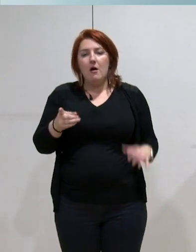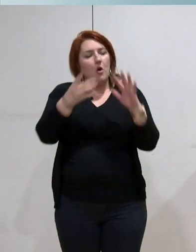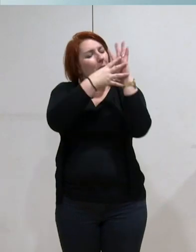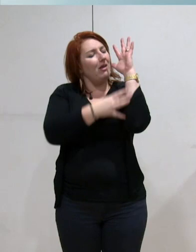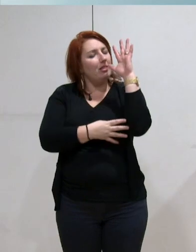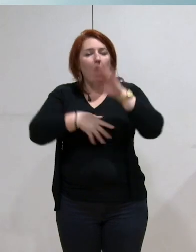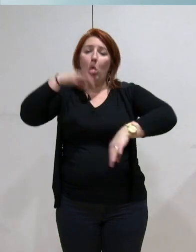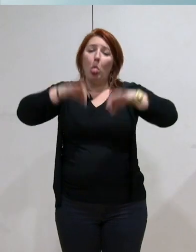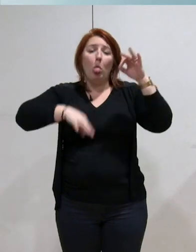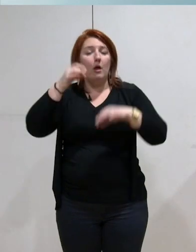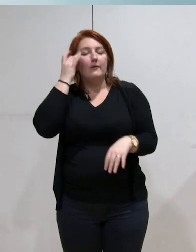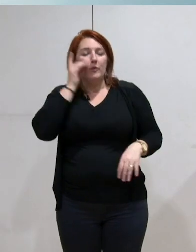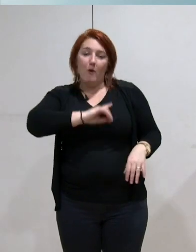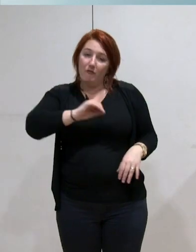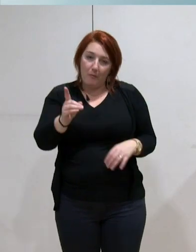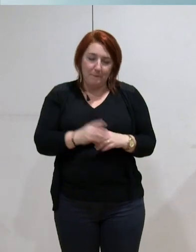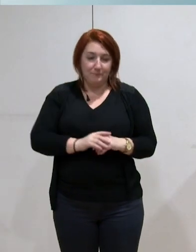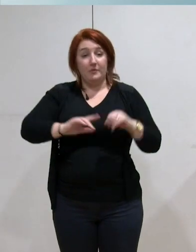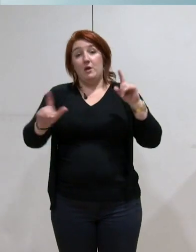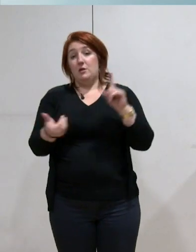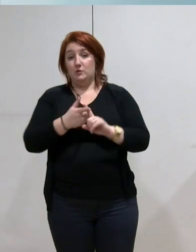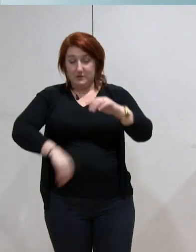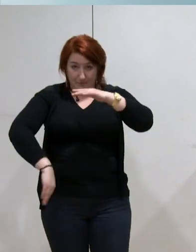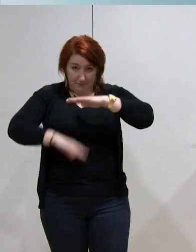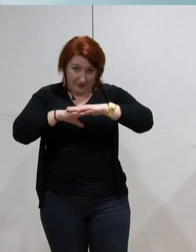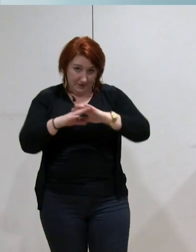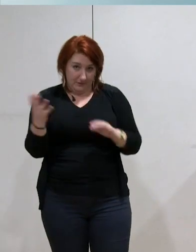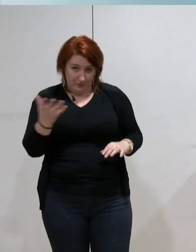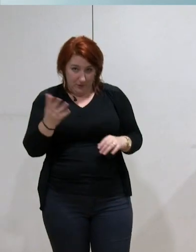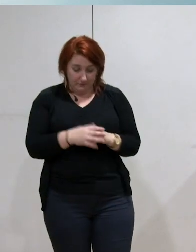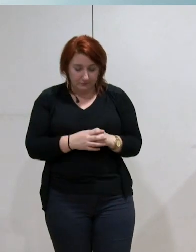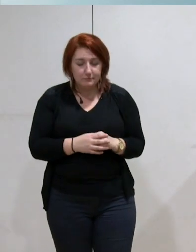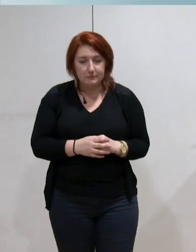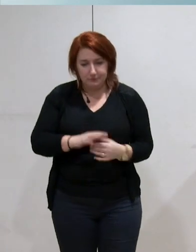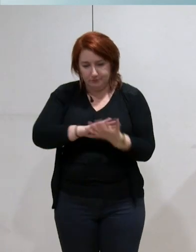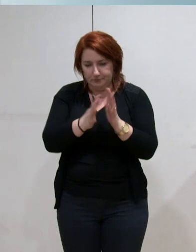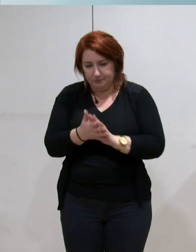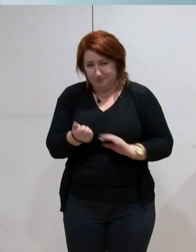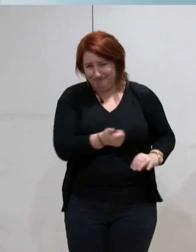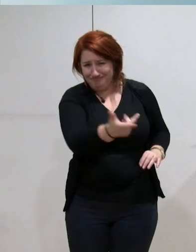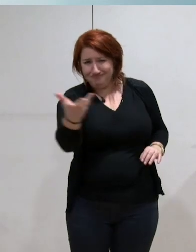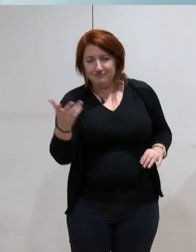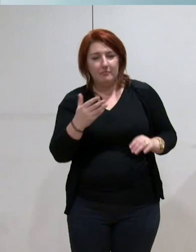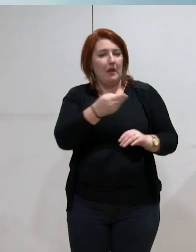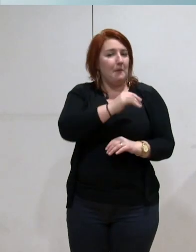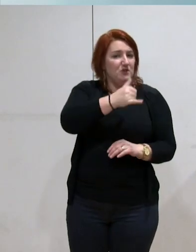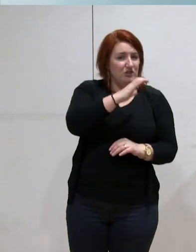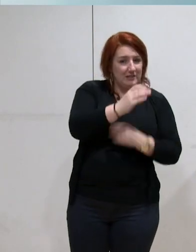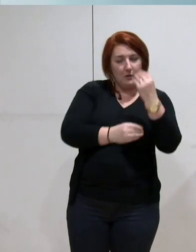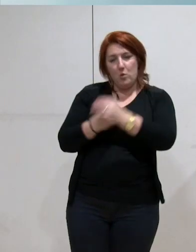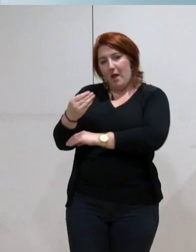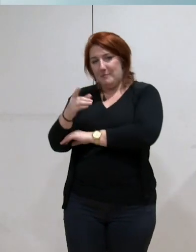légère ma deuxième limite elle est celle-là la plupart de des associations telles que les MJC le